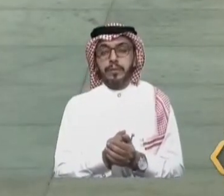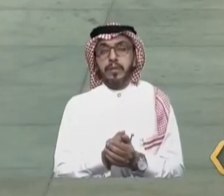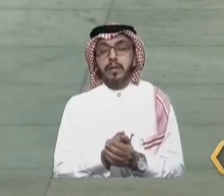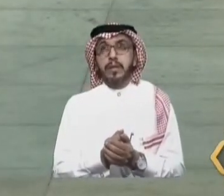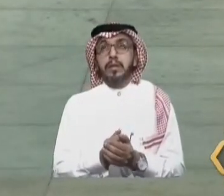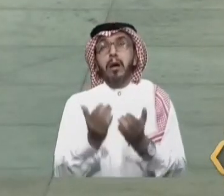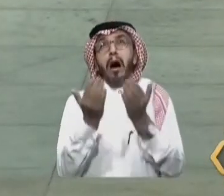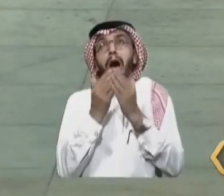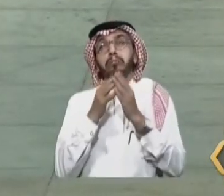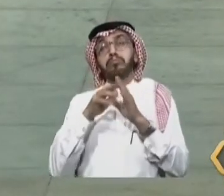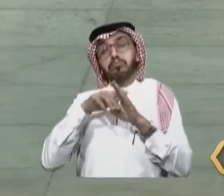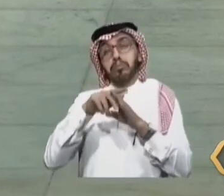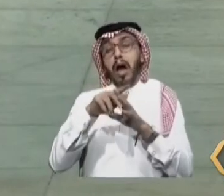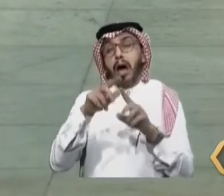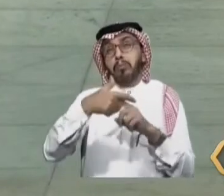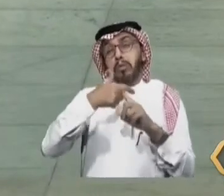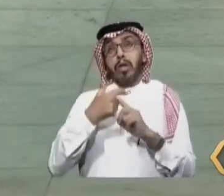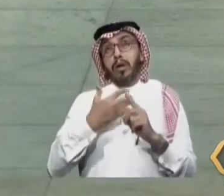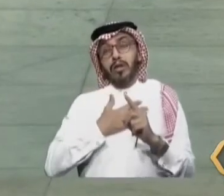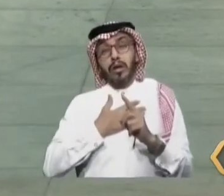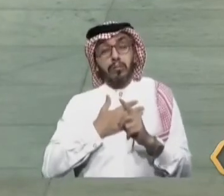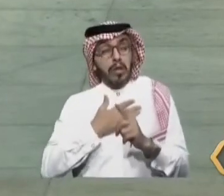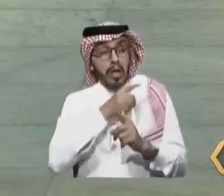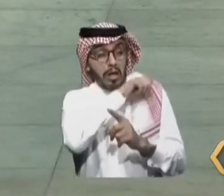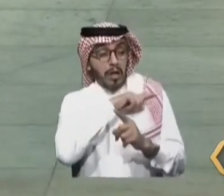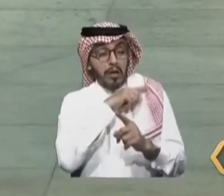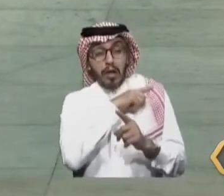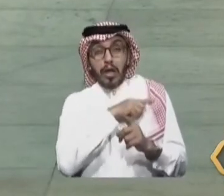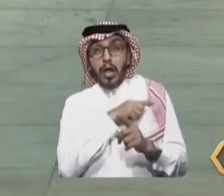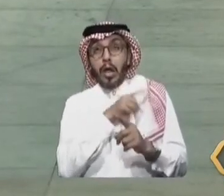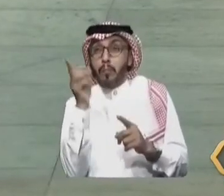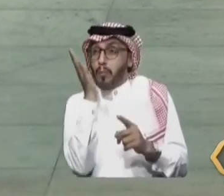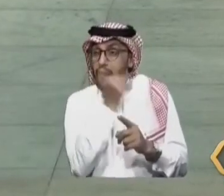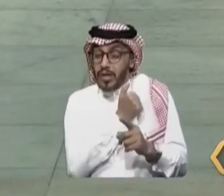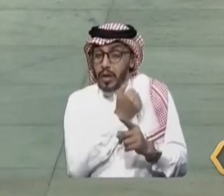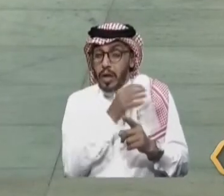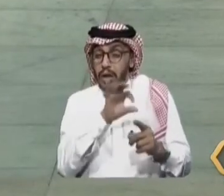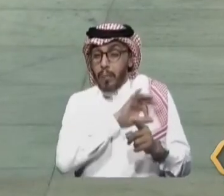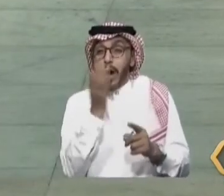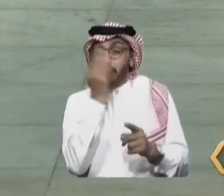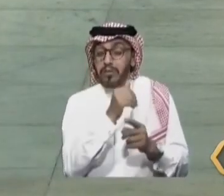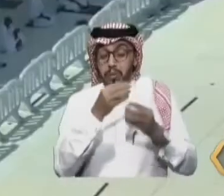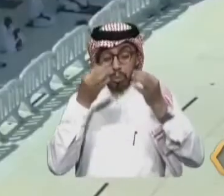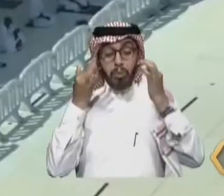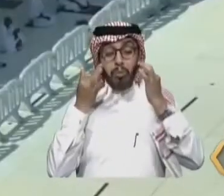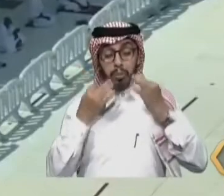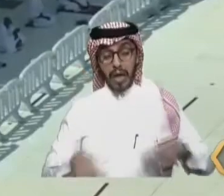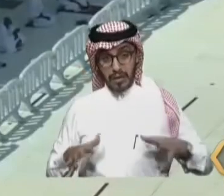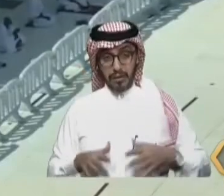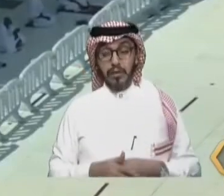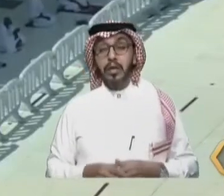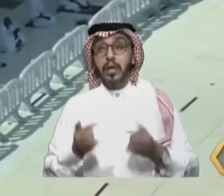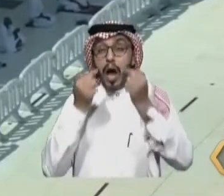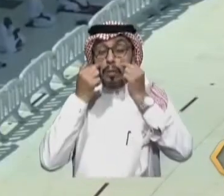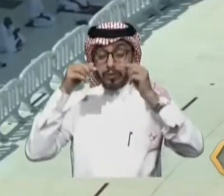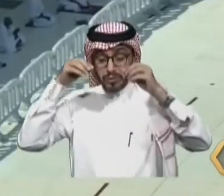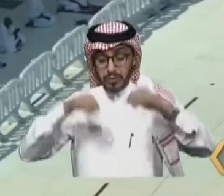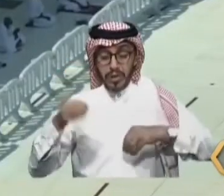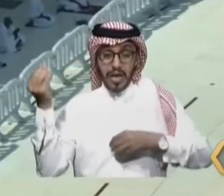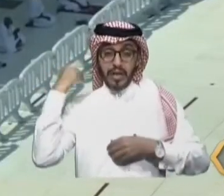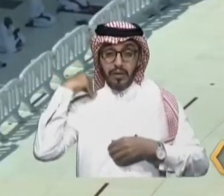ربنا ظلمنا أنفسنا وإن لم تغفر لنا وترحمنا لنكونن من الخاسرين. ربنا آتنا في الدنيا